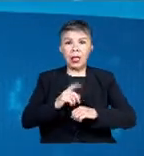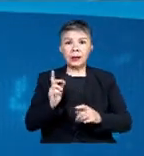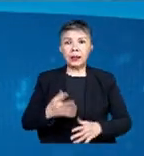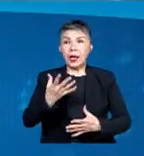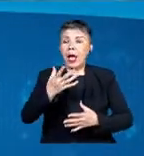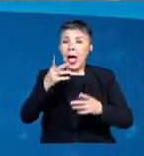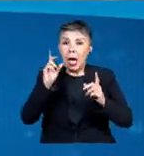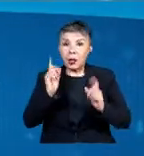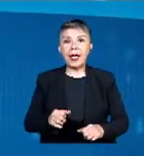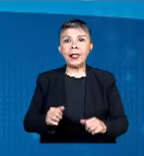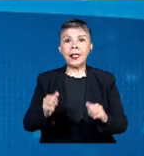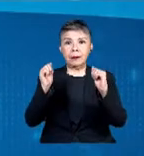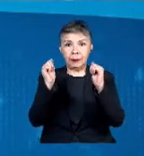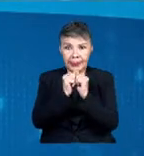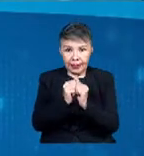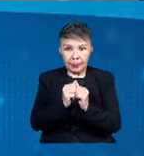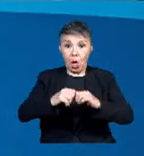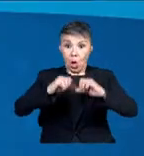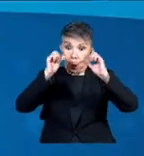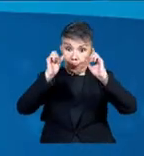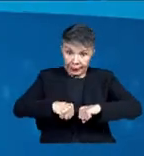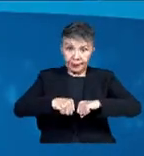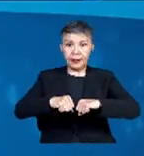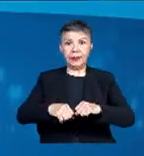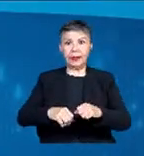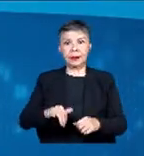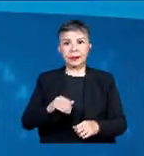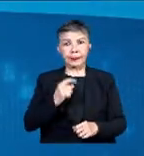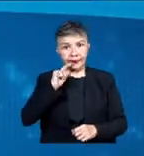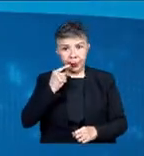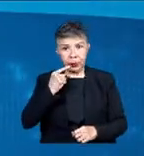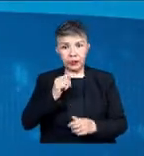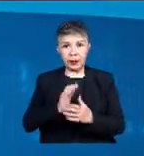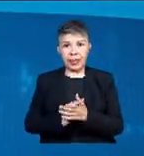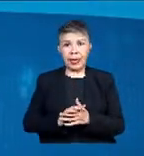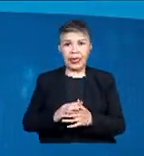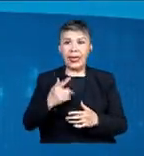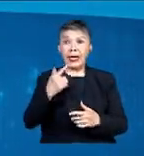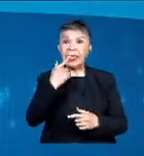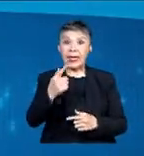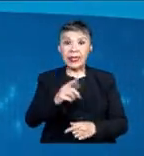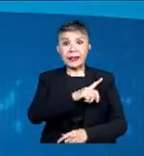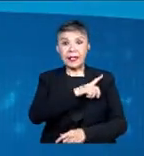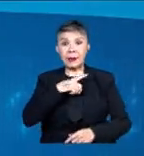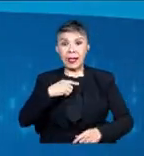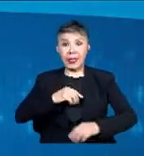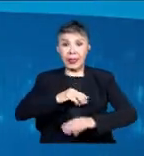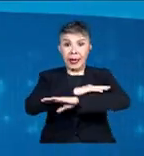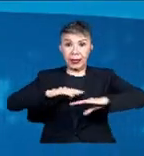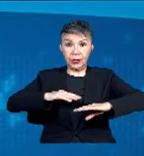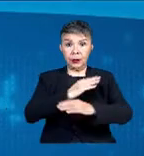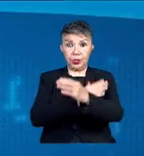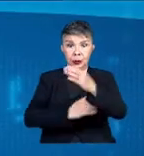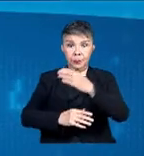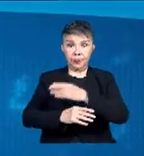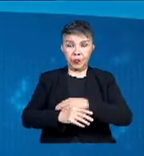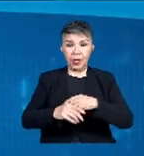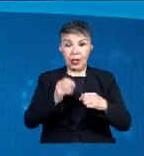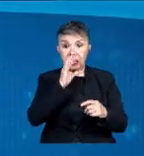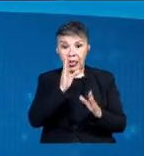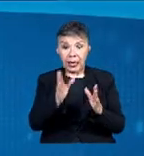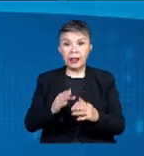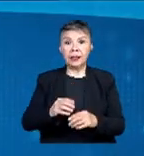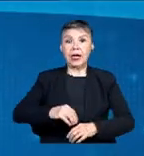komitmen yang luar biasa. Ya kan? Jadi kalau kita lihat atlet-atlet selain disabilitas, atlet-atlet